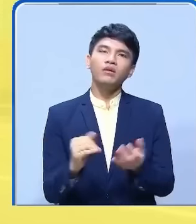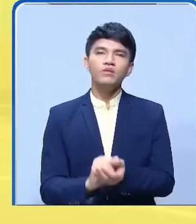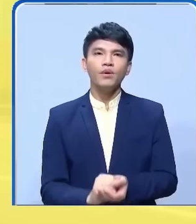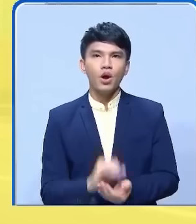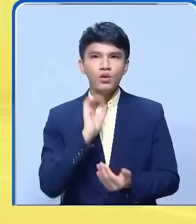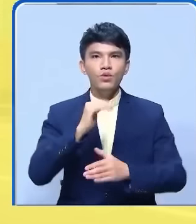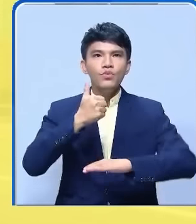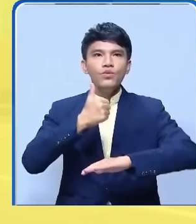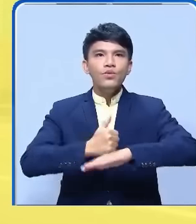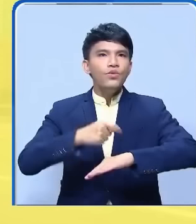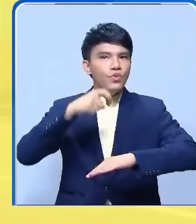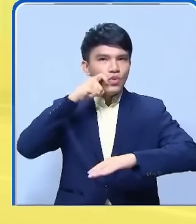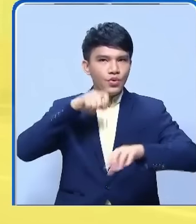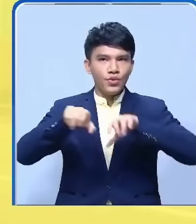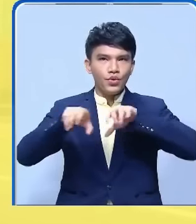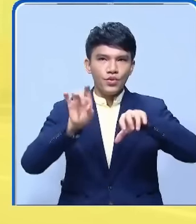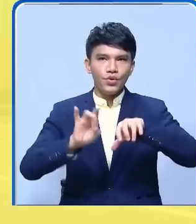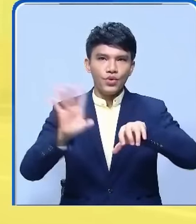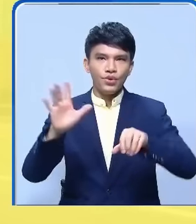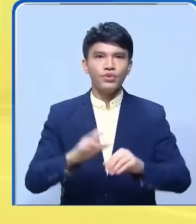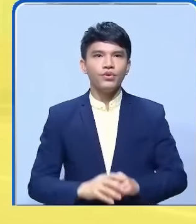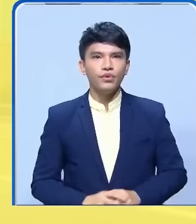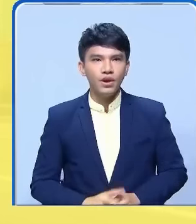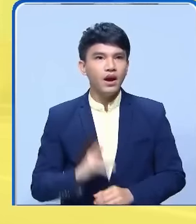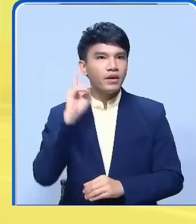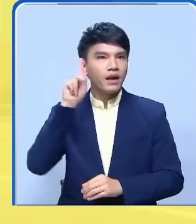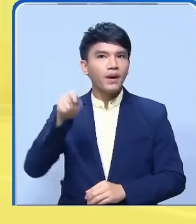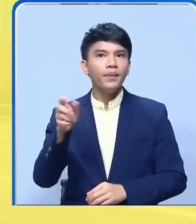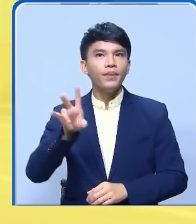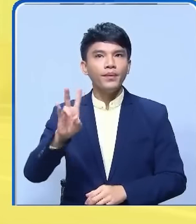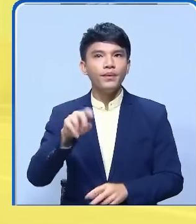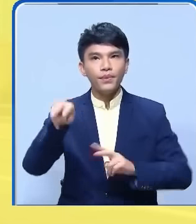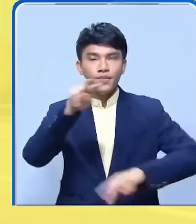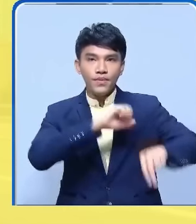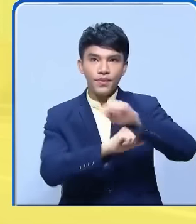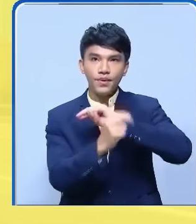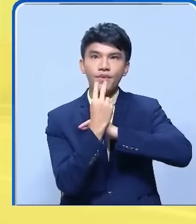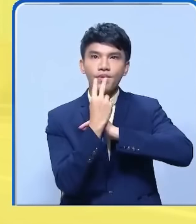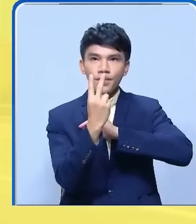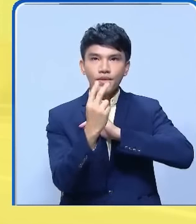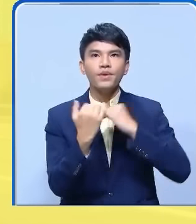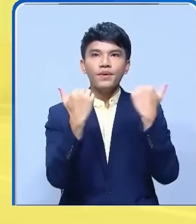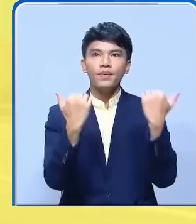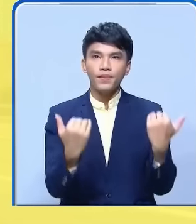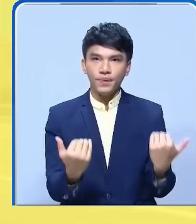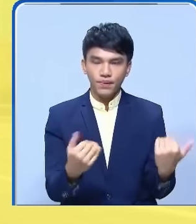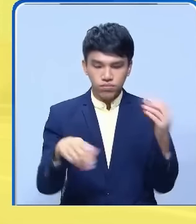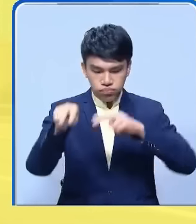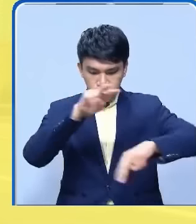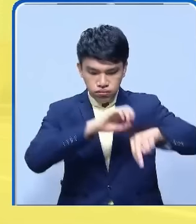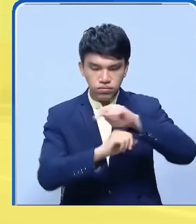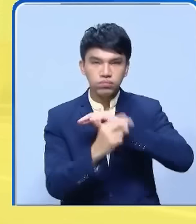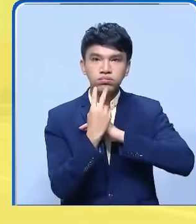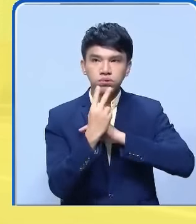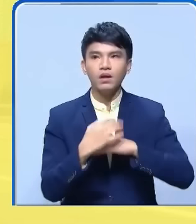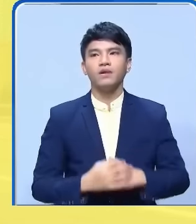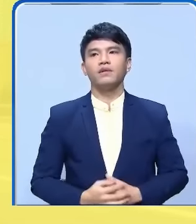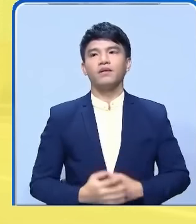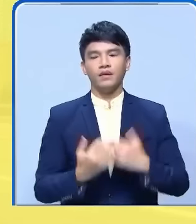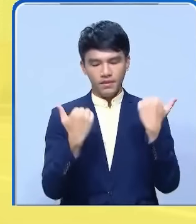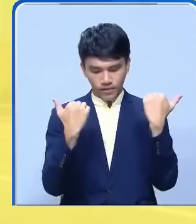าชาติมาจัดการเท่านั้นเอาทีมข่าว 7HD ของเราลงพื้นที่ไปสำรวจบริเวณดังกล่าวก็เห็นว่าเอาป้ายแจ้ง